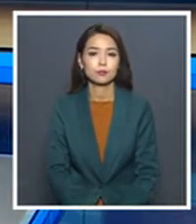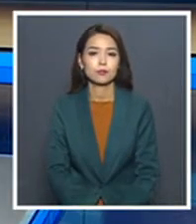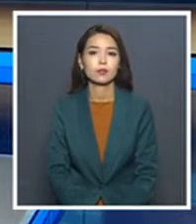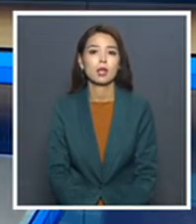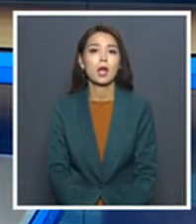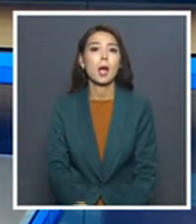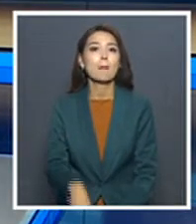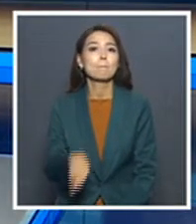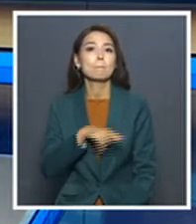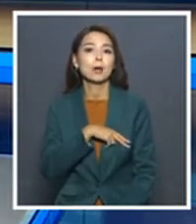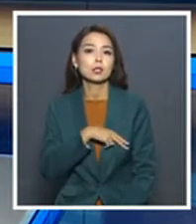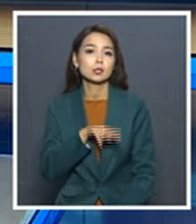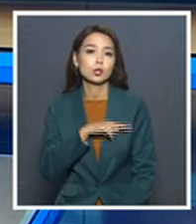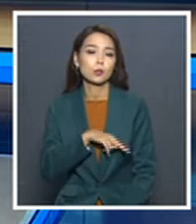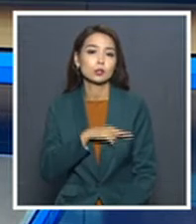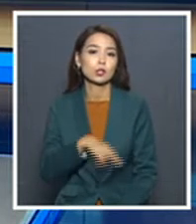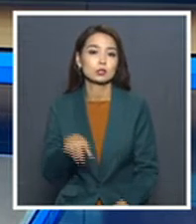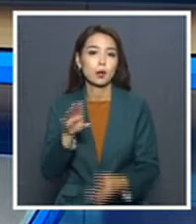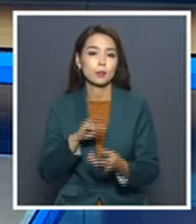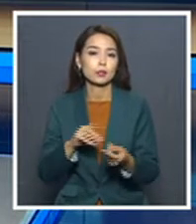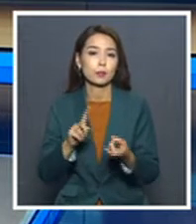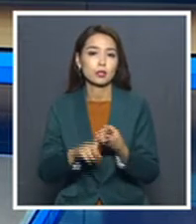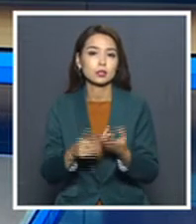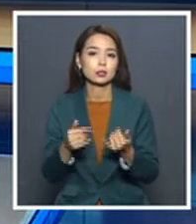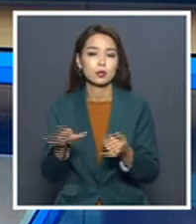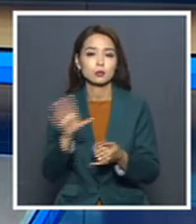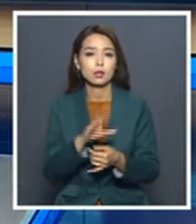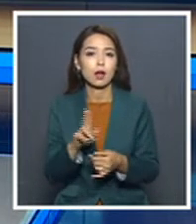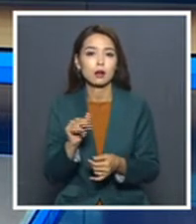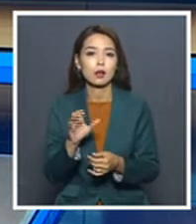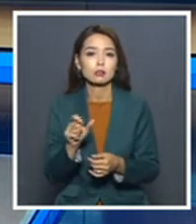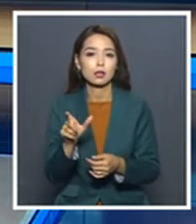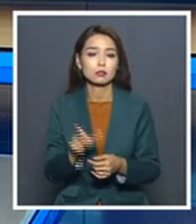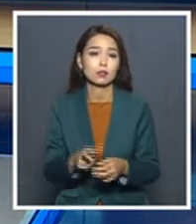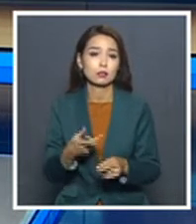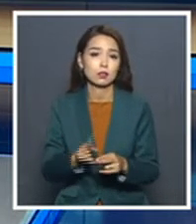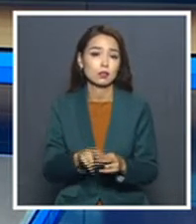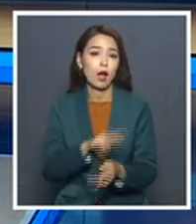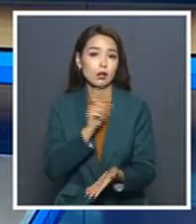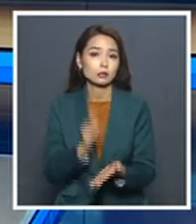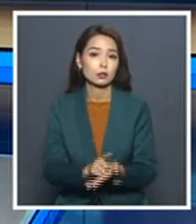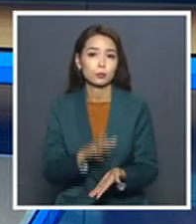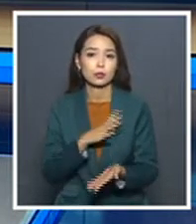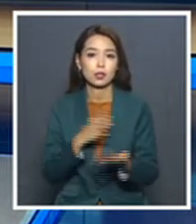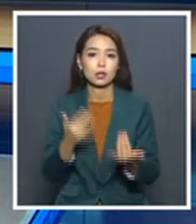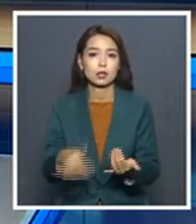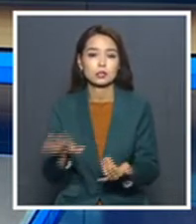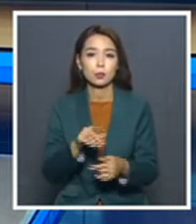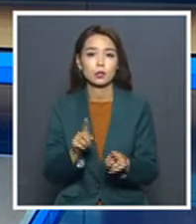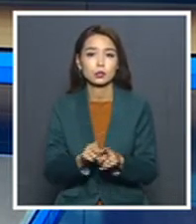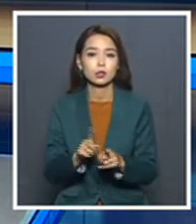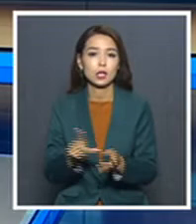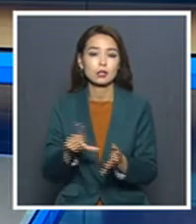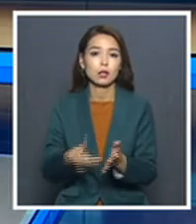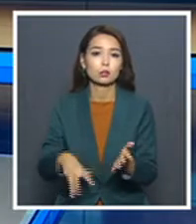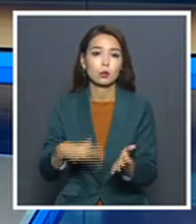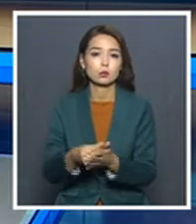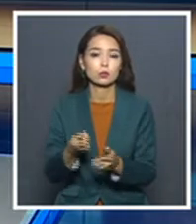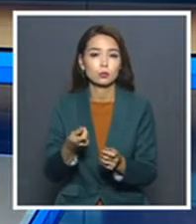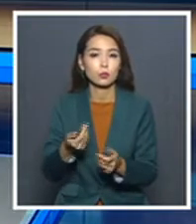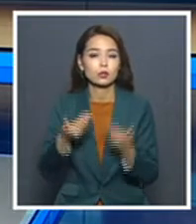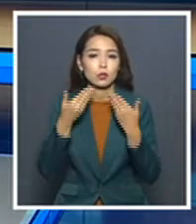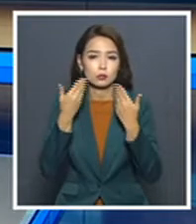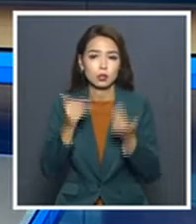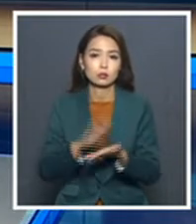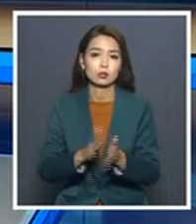Патент бойынша жұмыс істейтін кәсіпкерлер бақылау касса аппараттарын пайдаланулары керек. Осылайша олар салық төлеудің жеңілдетілген түріне